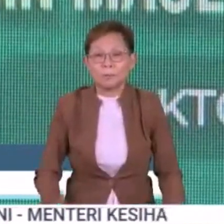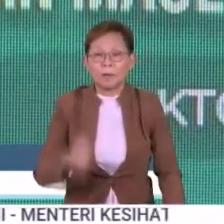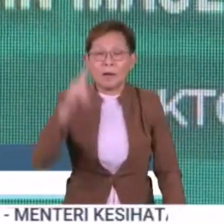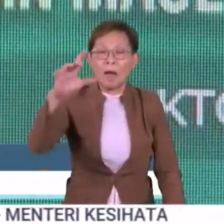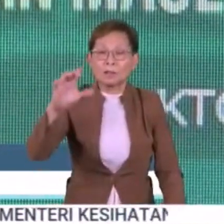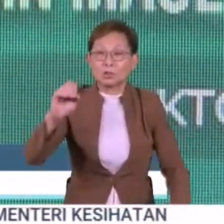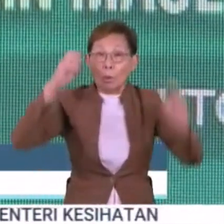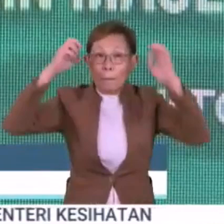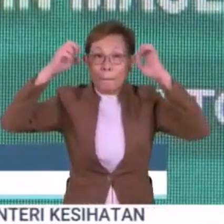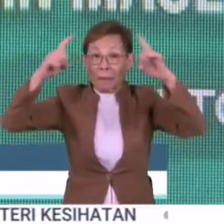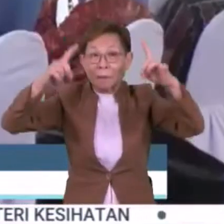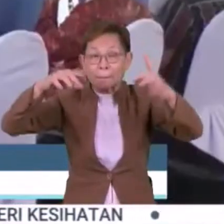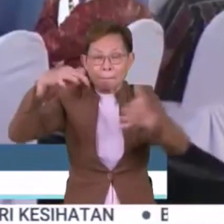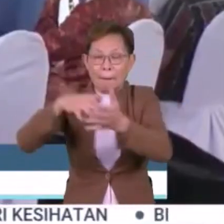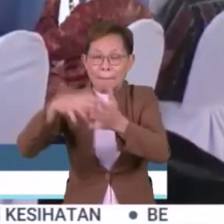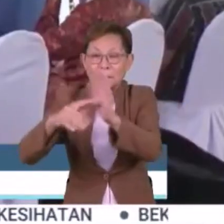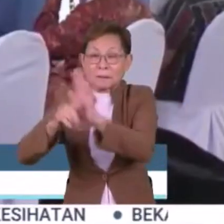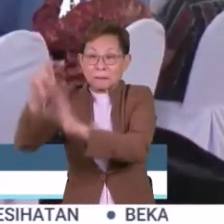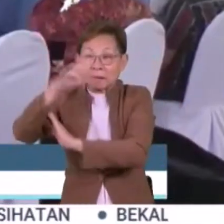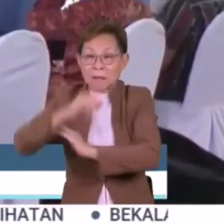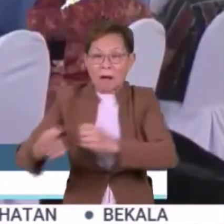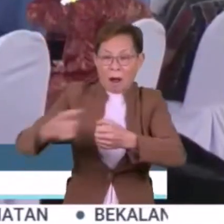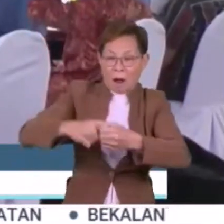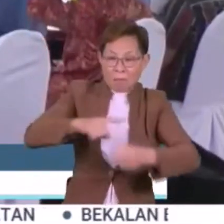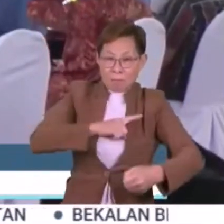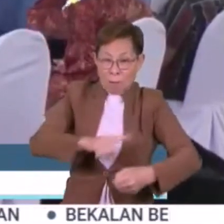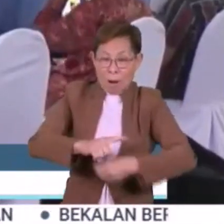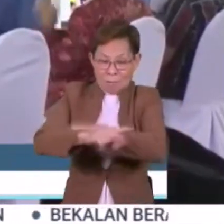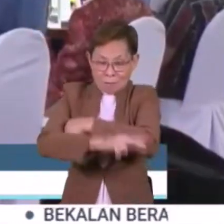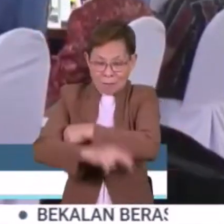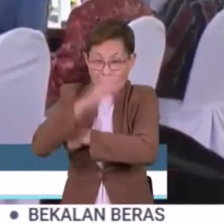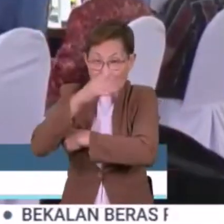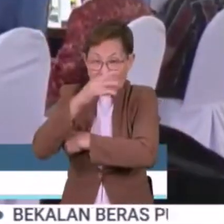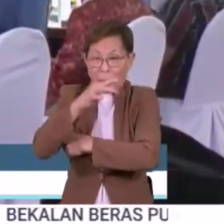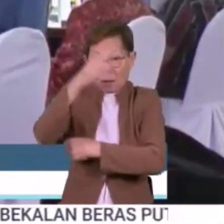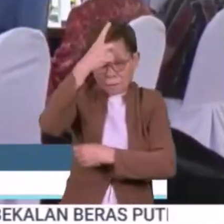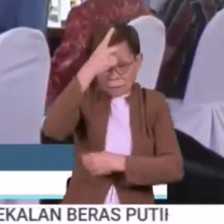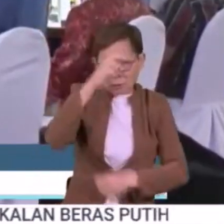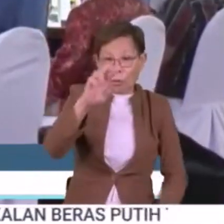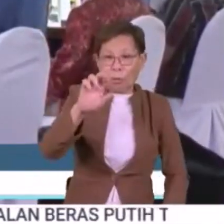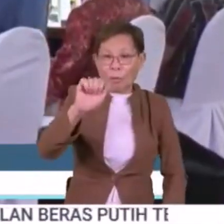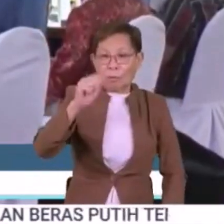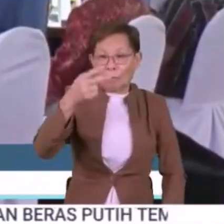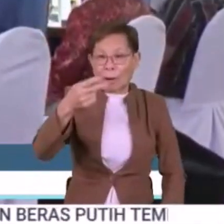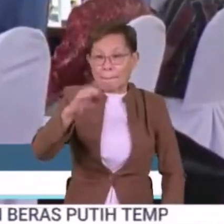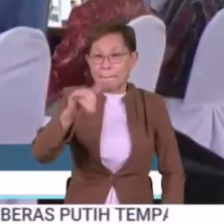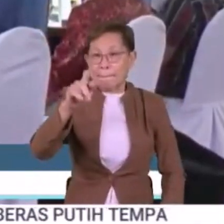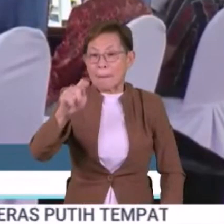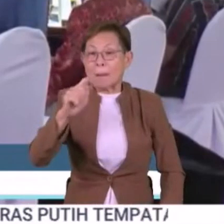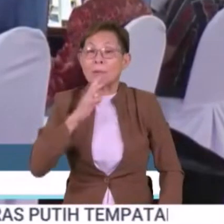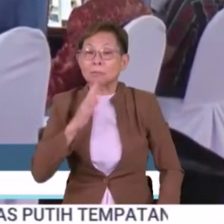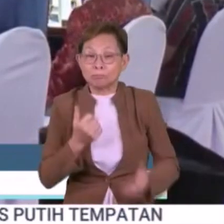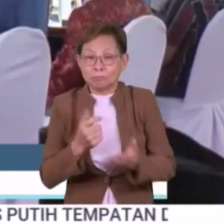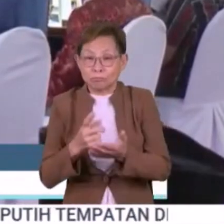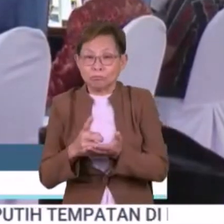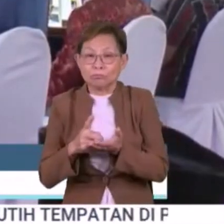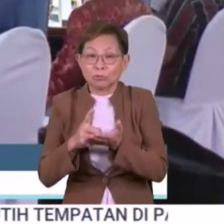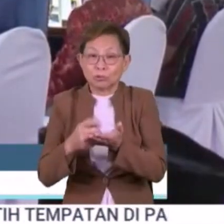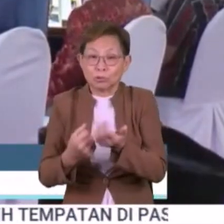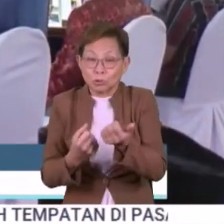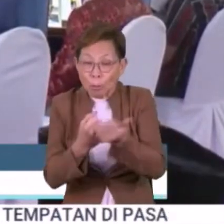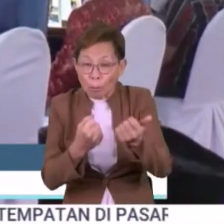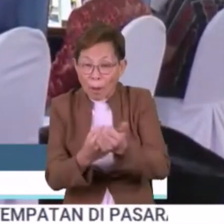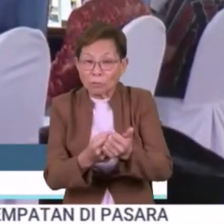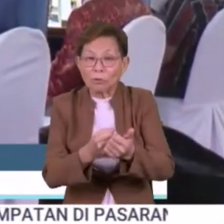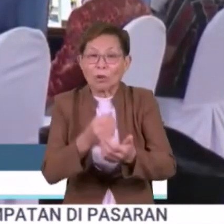Esko Pendidikan, Pengajian Tinggi dan Hal Ehwal Agama Negeri, Datuk Rahmat Mariman berkata, selain sumbangan tunai 10